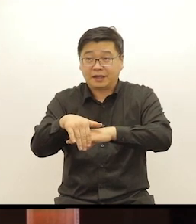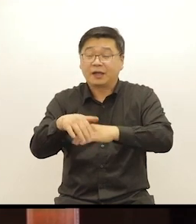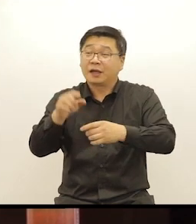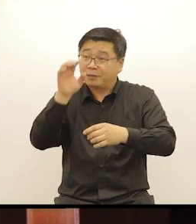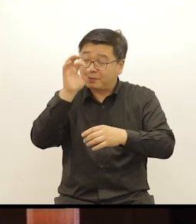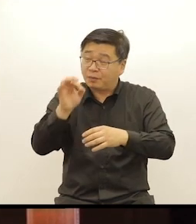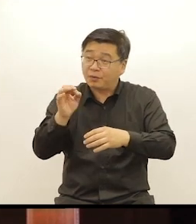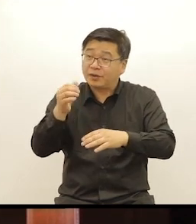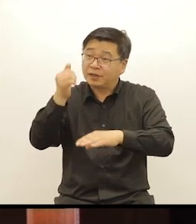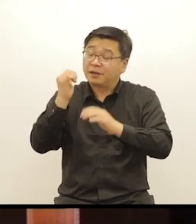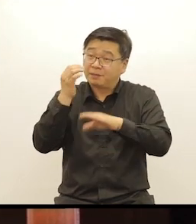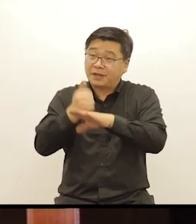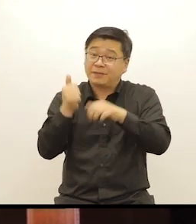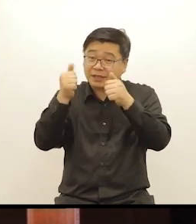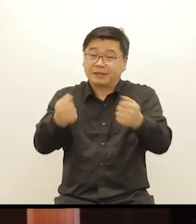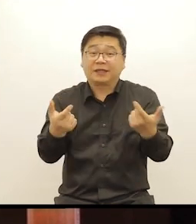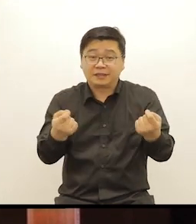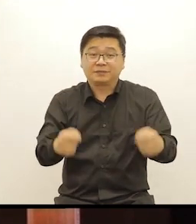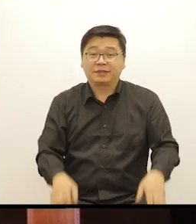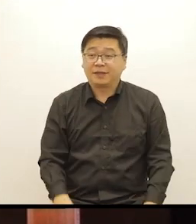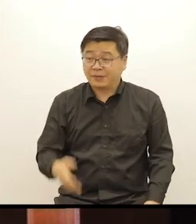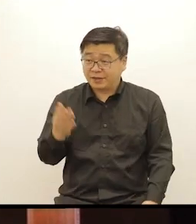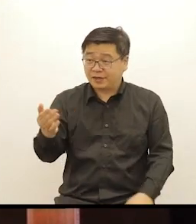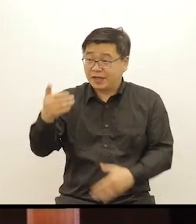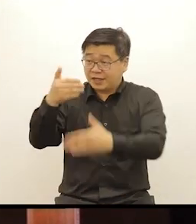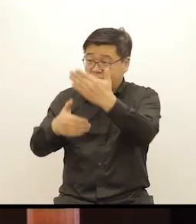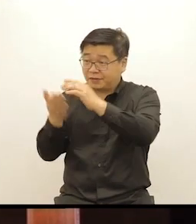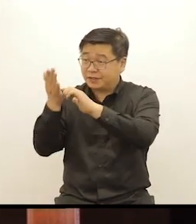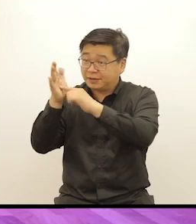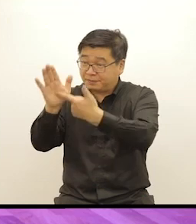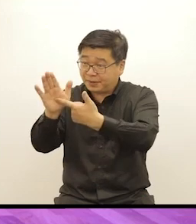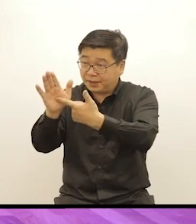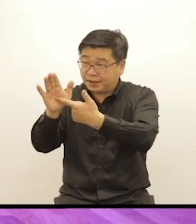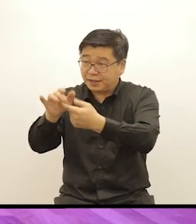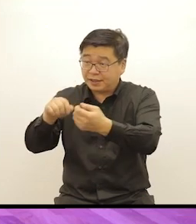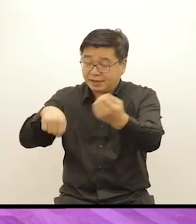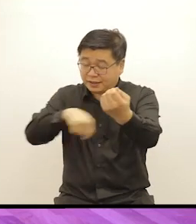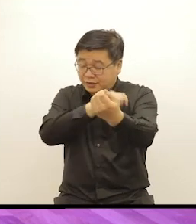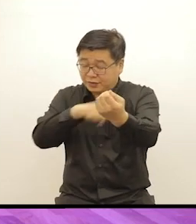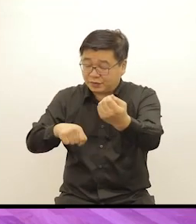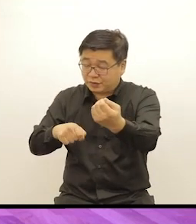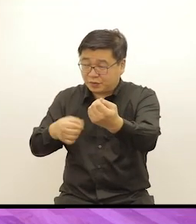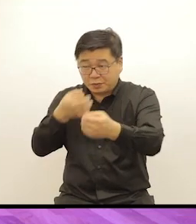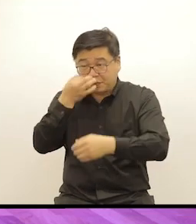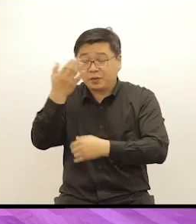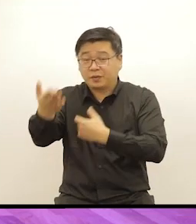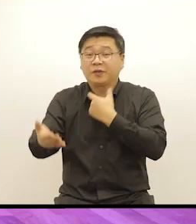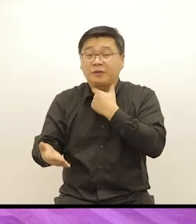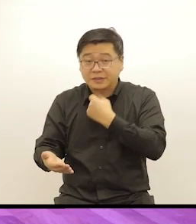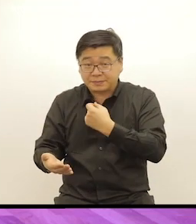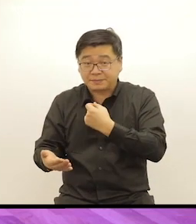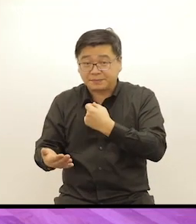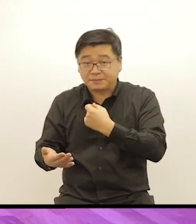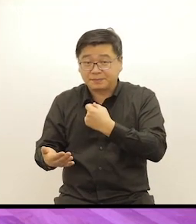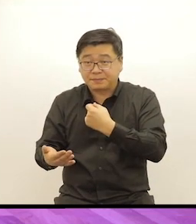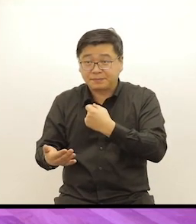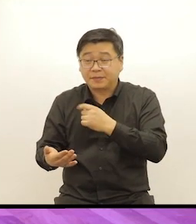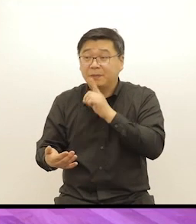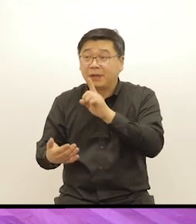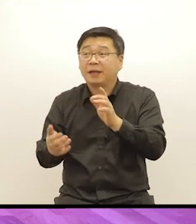같습니다. 김종훈 선생님은 영상을 통해서 좀 깊이 있는 연주를 만나는